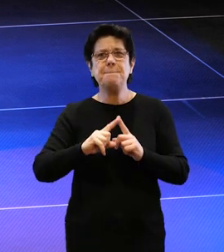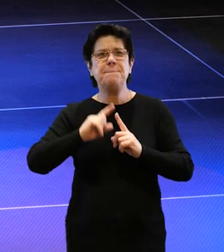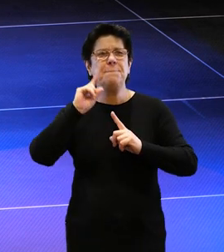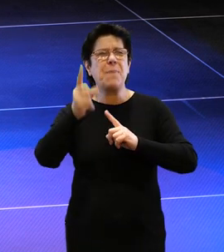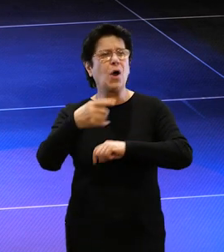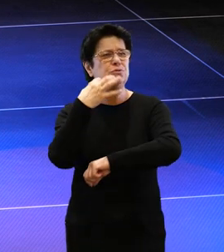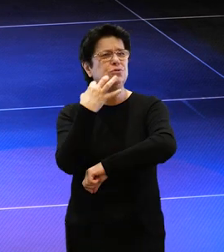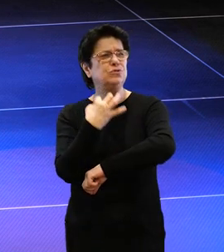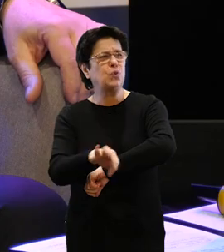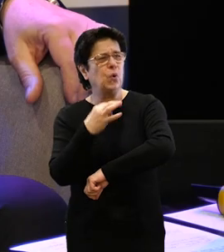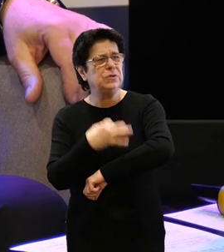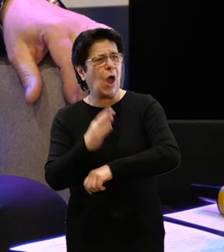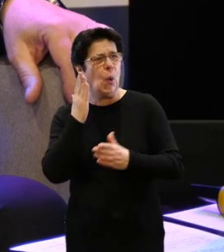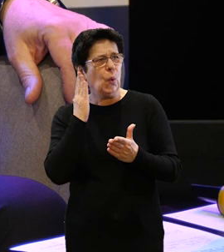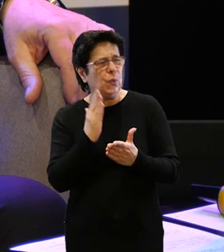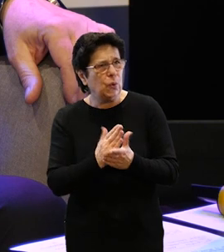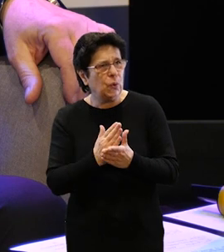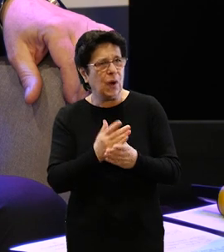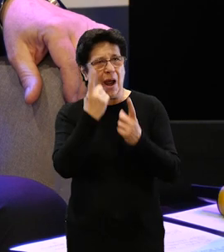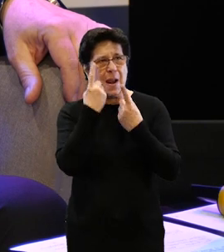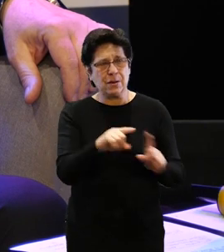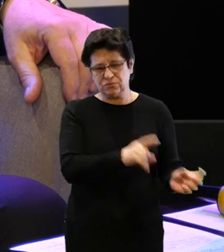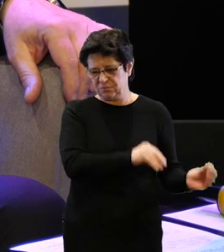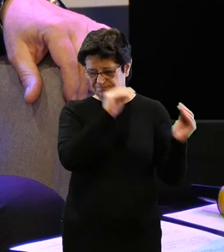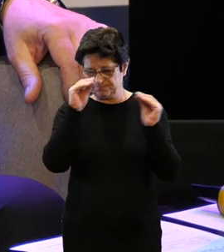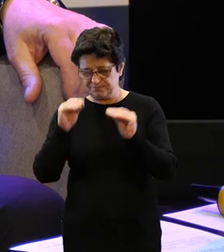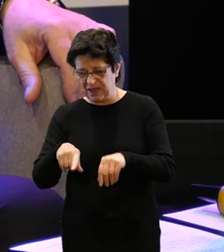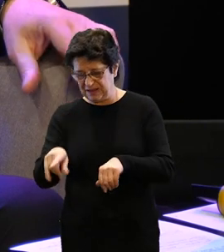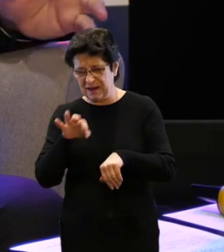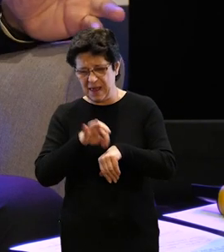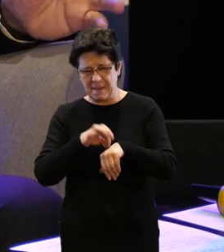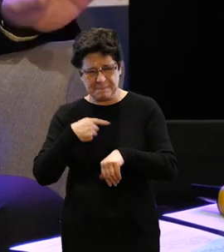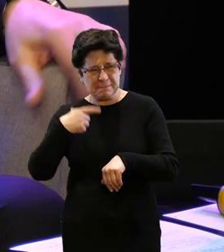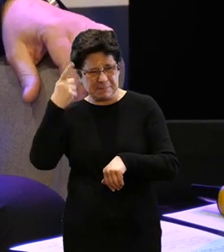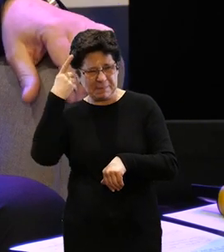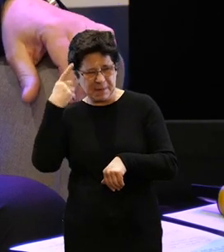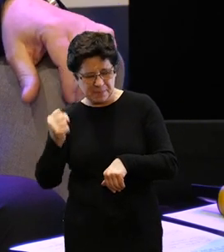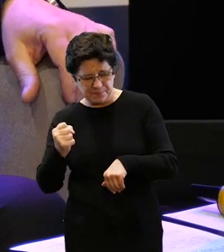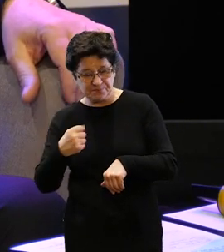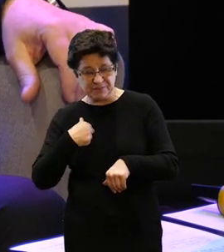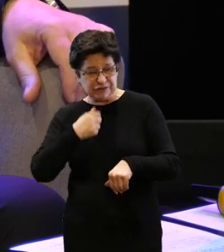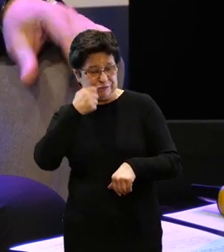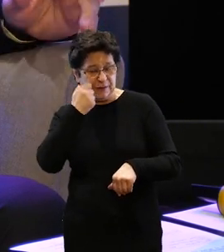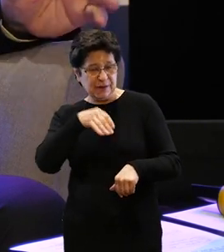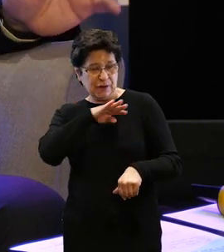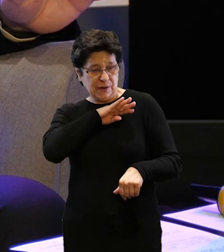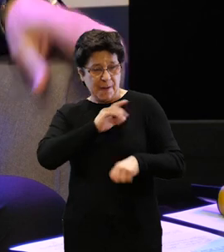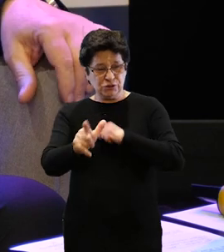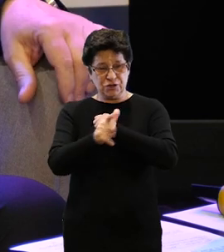stażu tutaj już w Lesznie był to pamiętam że dziadek zmarł w